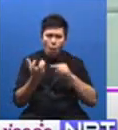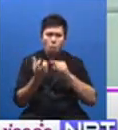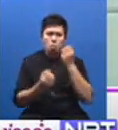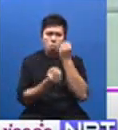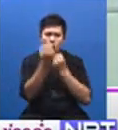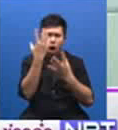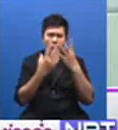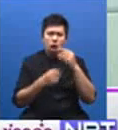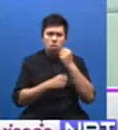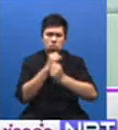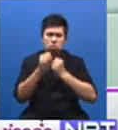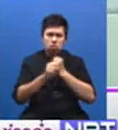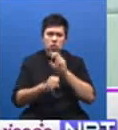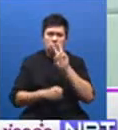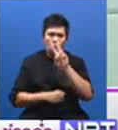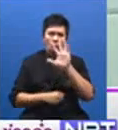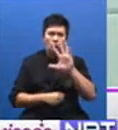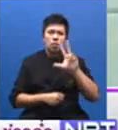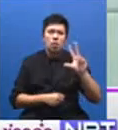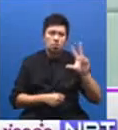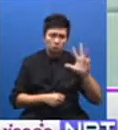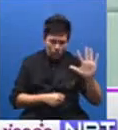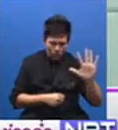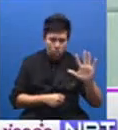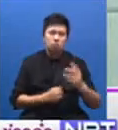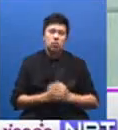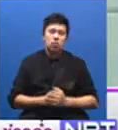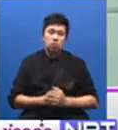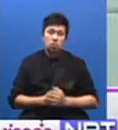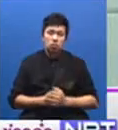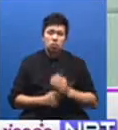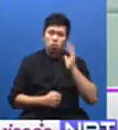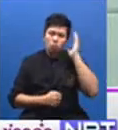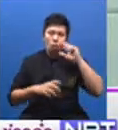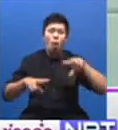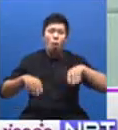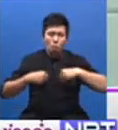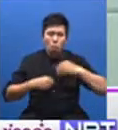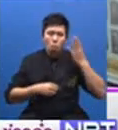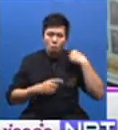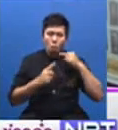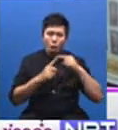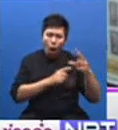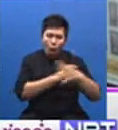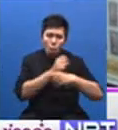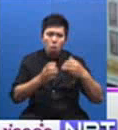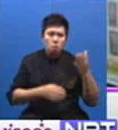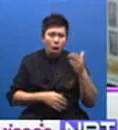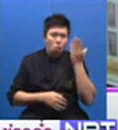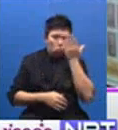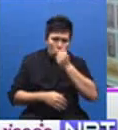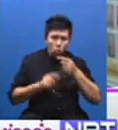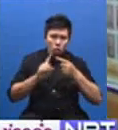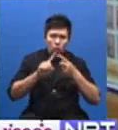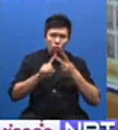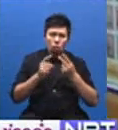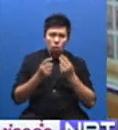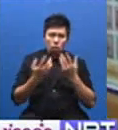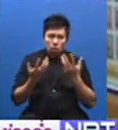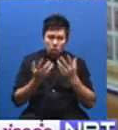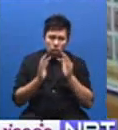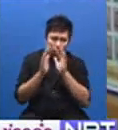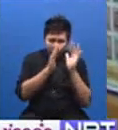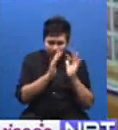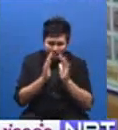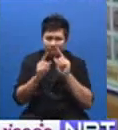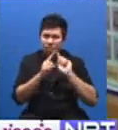พุทศักราช2535นายธนิชยอมรับนะคะว่าที่ผ่านมามีการขโมยปลาสวยงามปะการังและดอกไม้